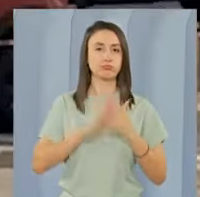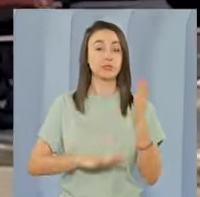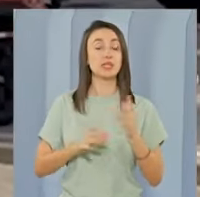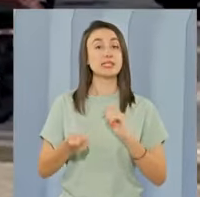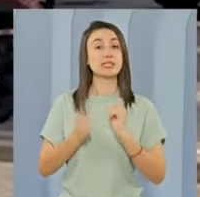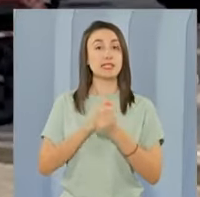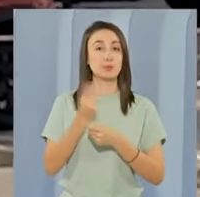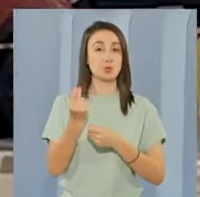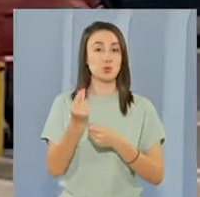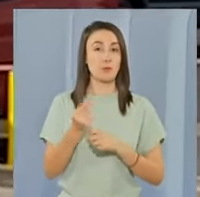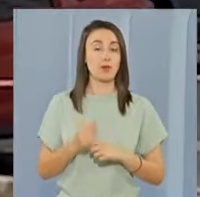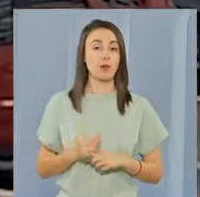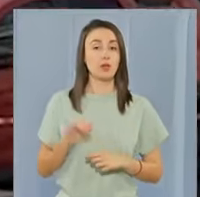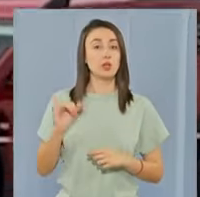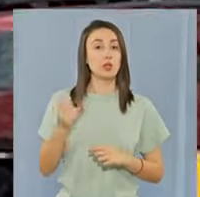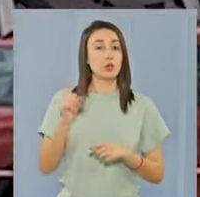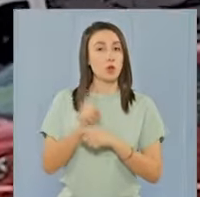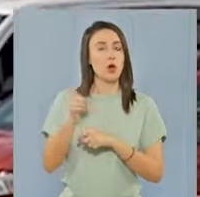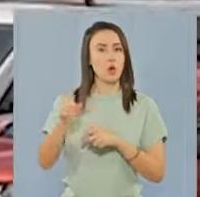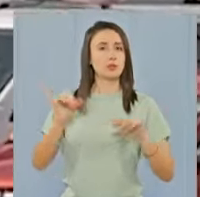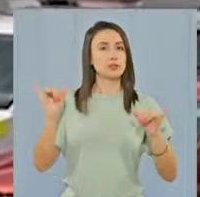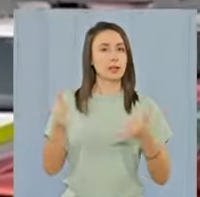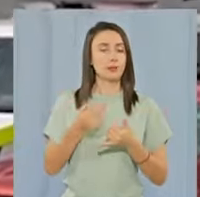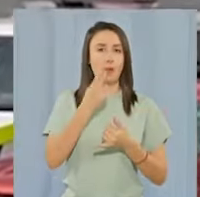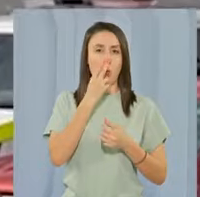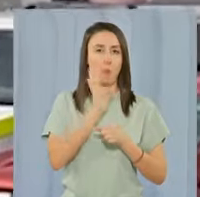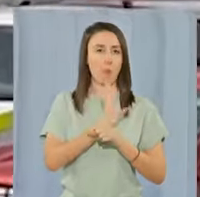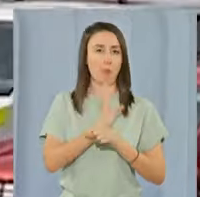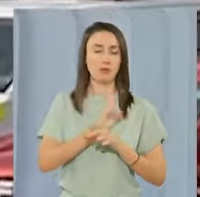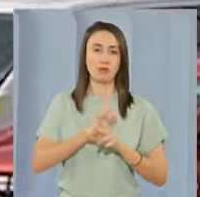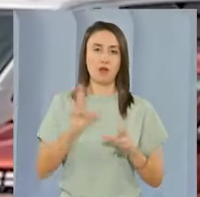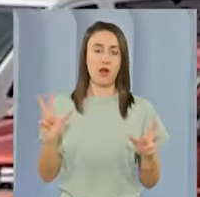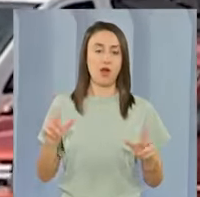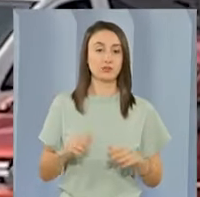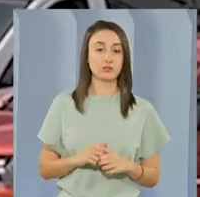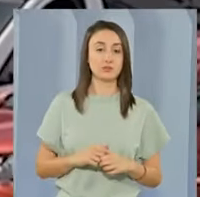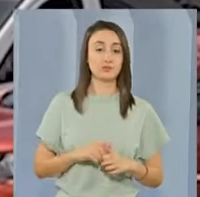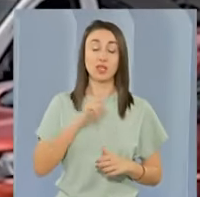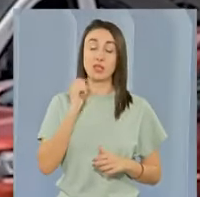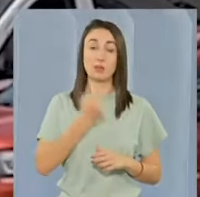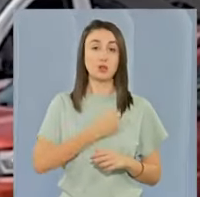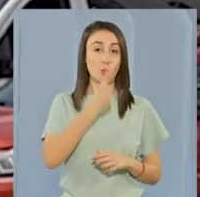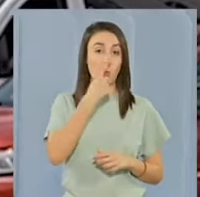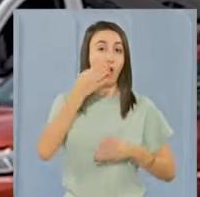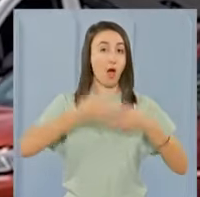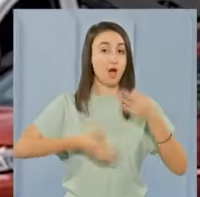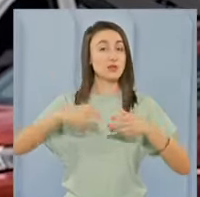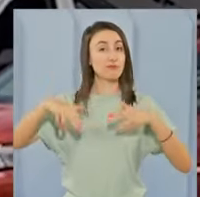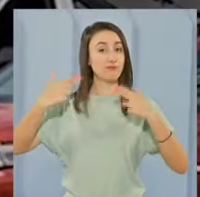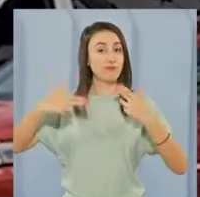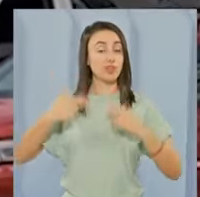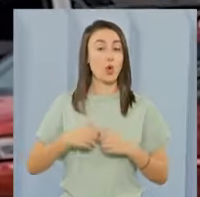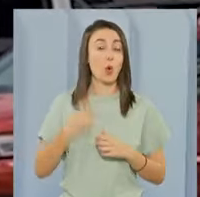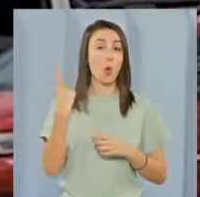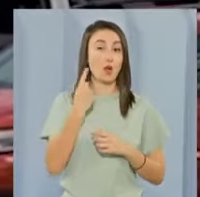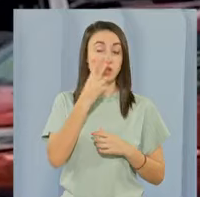în schimbul unor sume de bani și tot acolo aveau loc scene violente. Criminaliștii au analizat înregistrări ale camerelor de supraveghere din